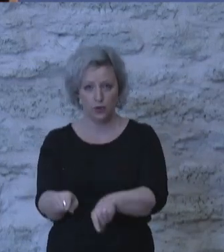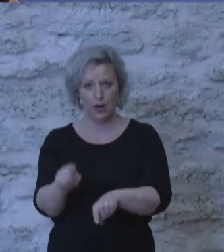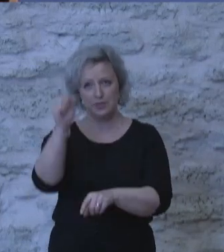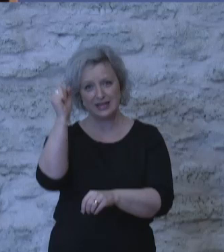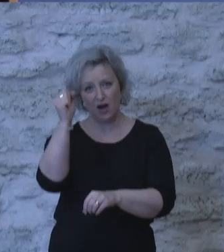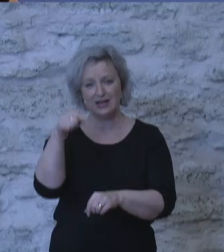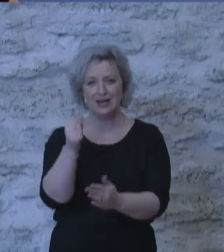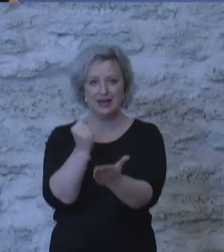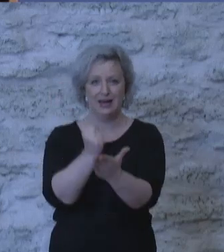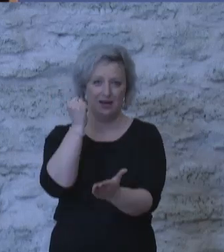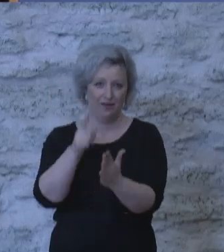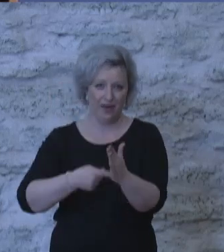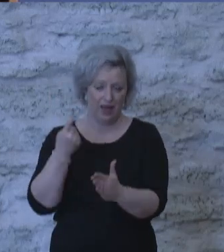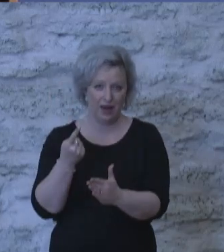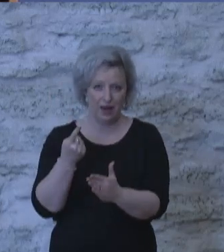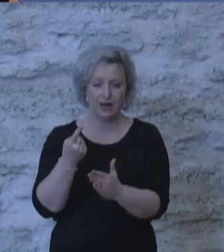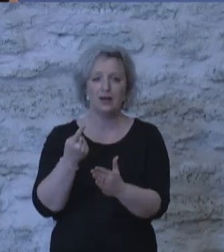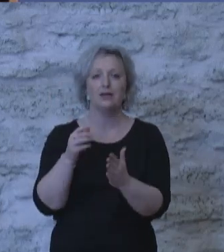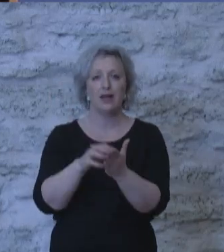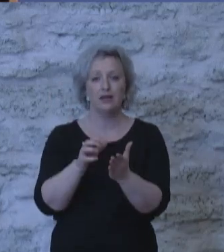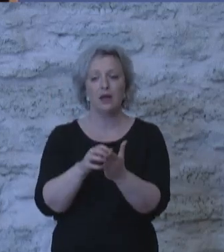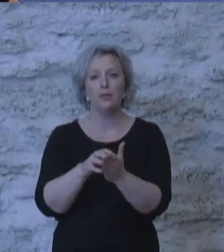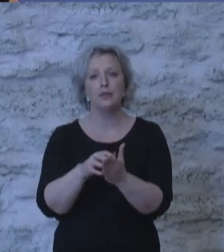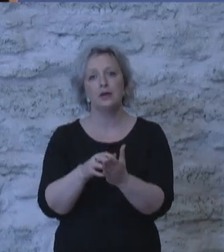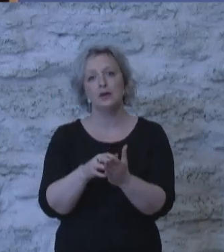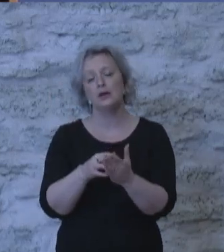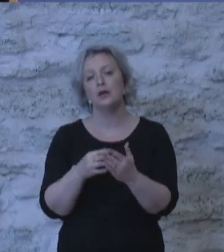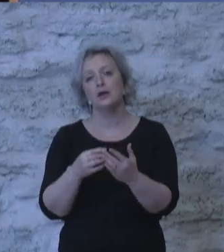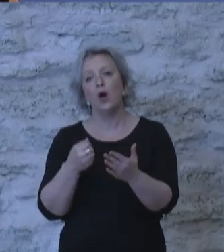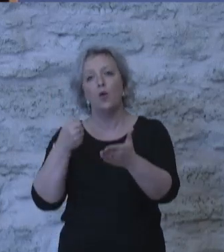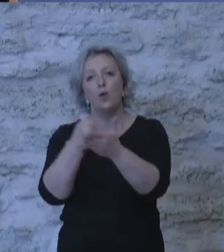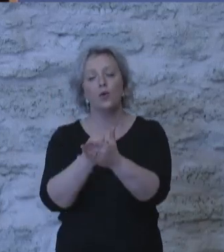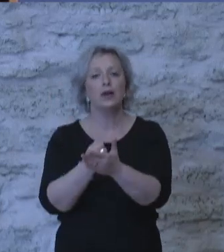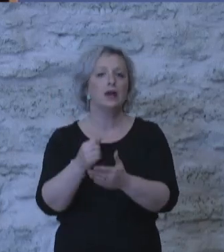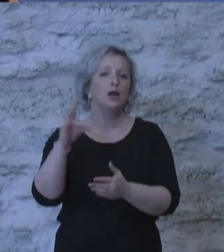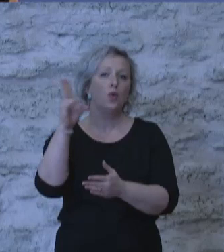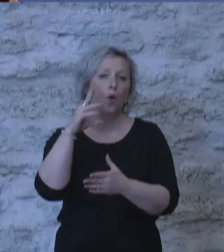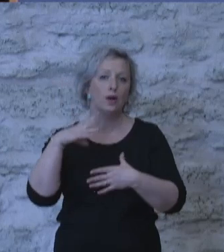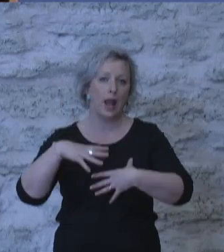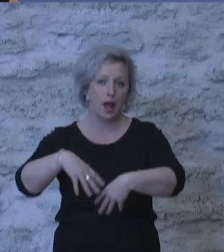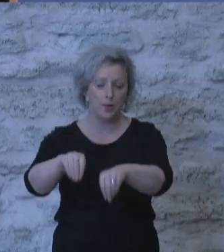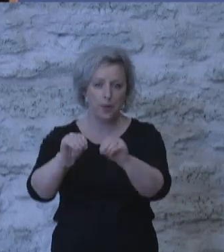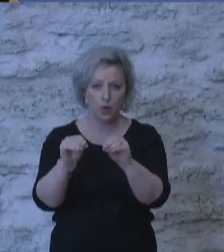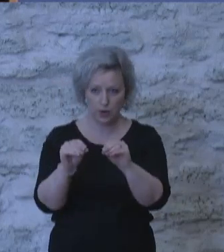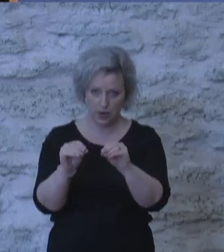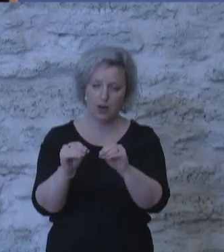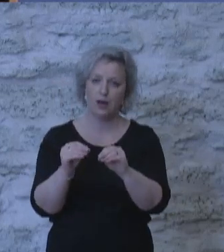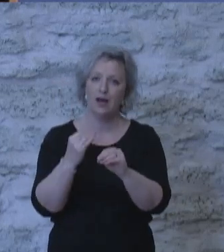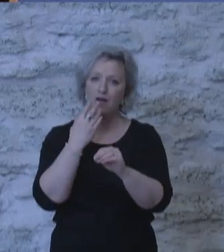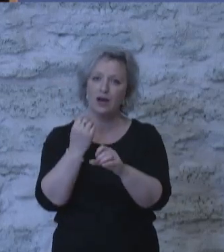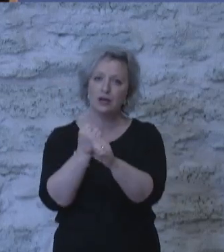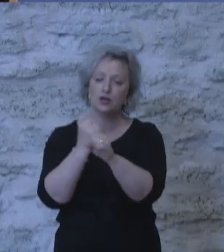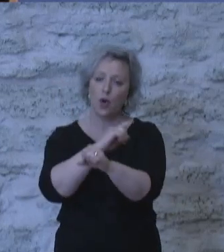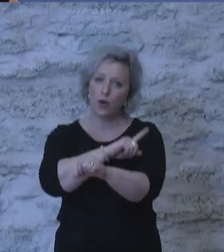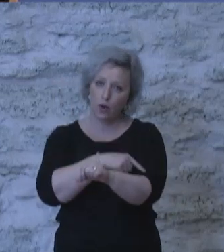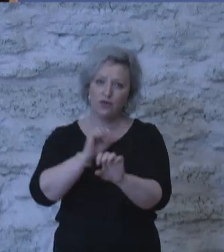kinnitamisele selles osas, et me pikendame praegu kuni juuli lõpuni siin töötava võõrdööju töötamise